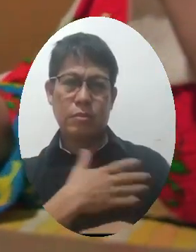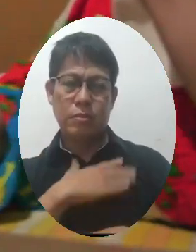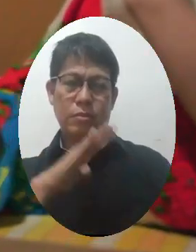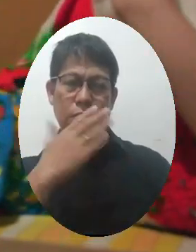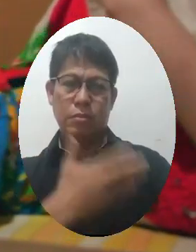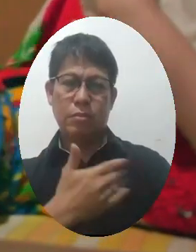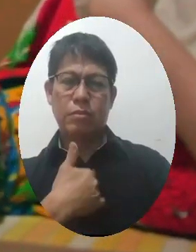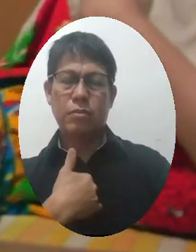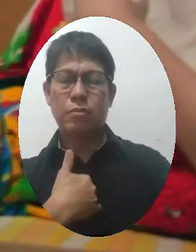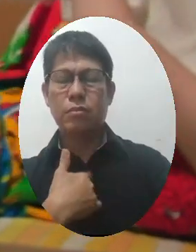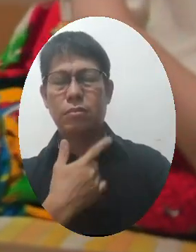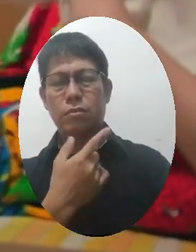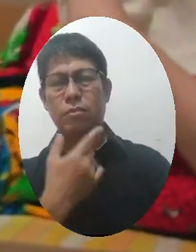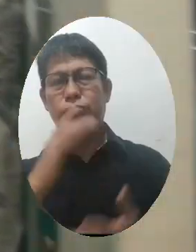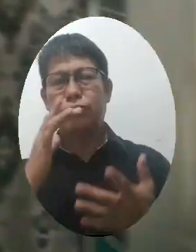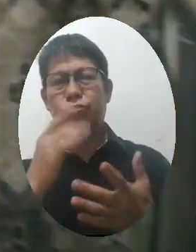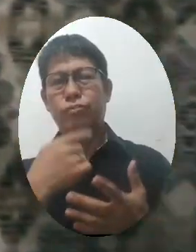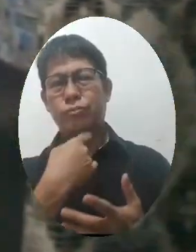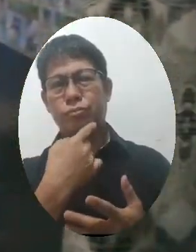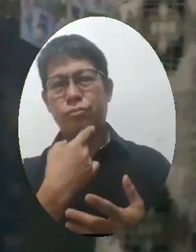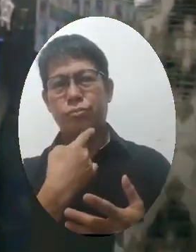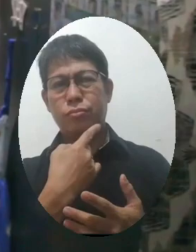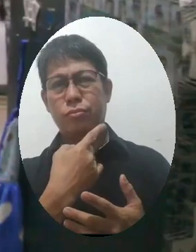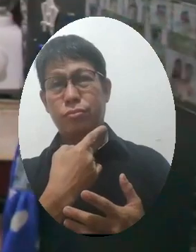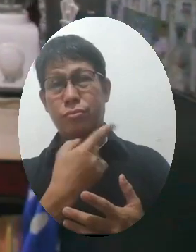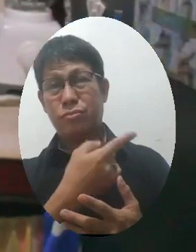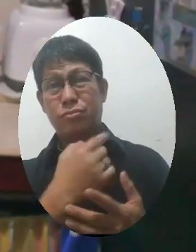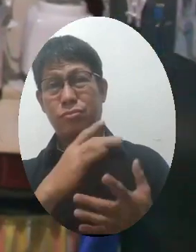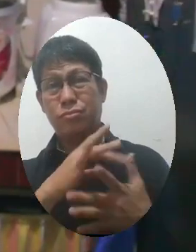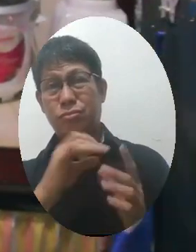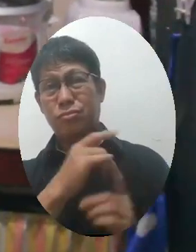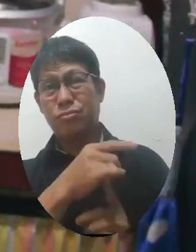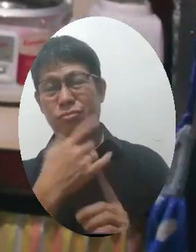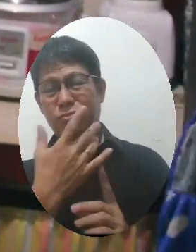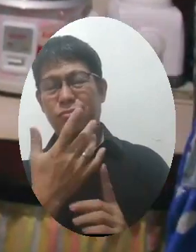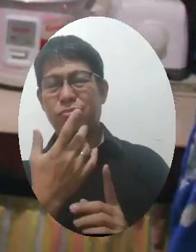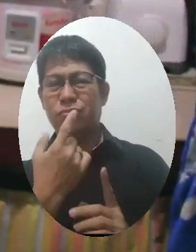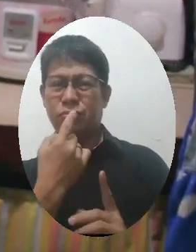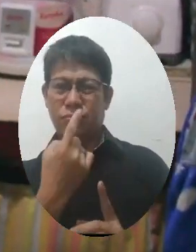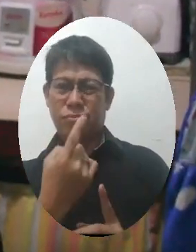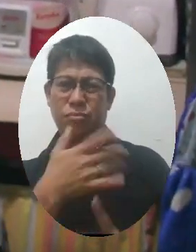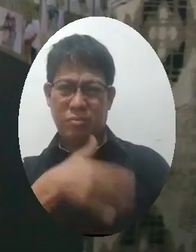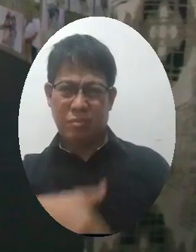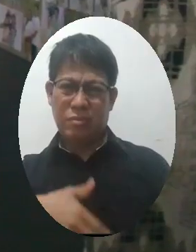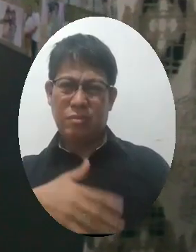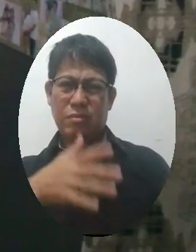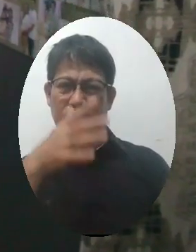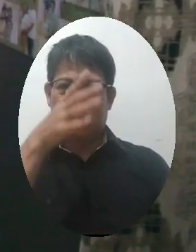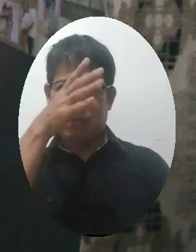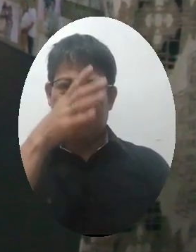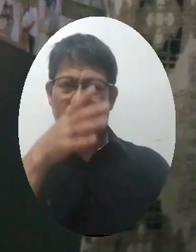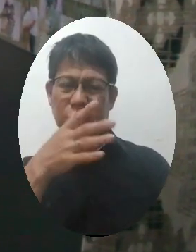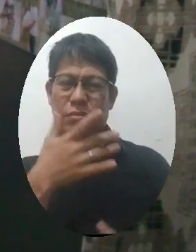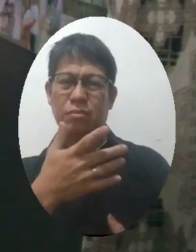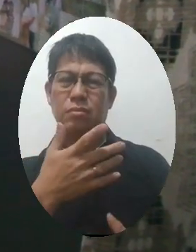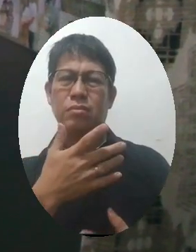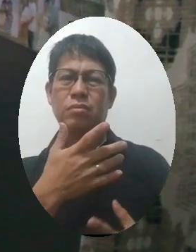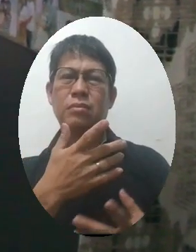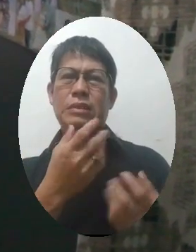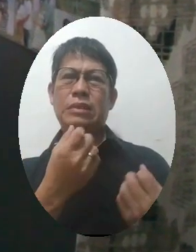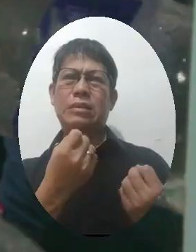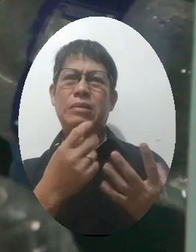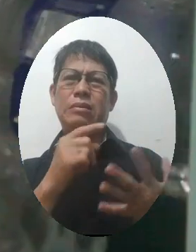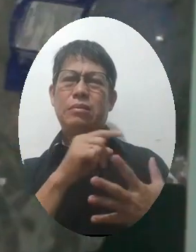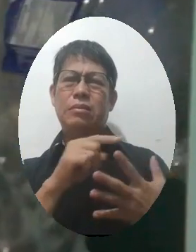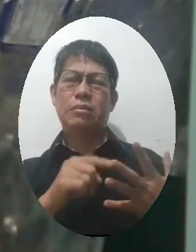yun. Nakwento sa atin ni Glenda na siya ay solo parent. Dahil sa iba't ibang